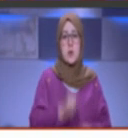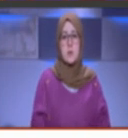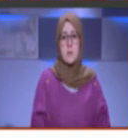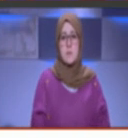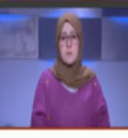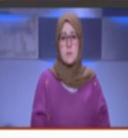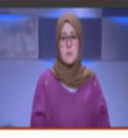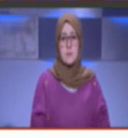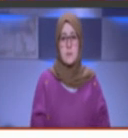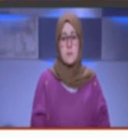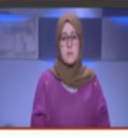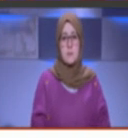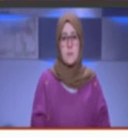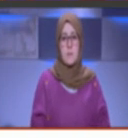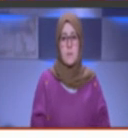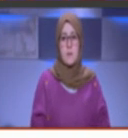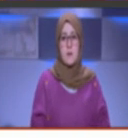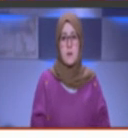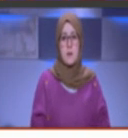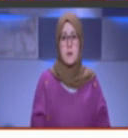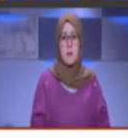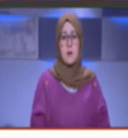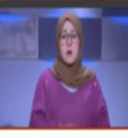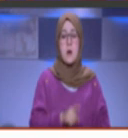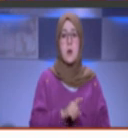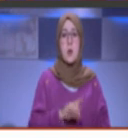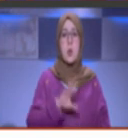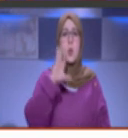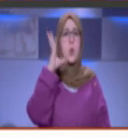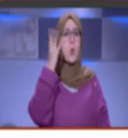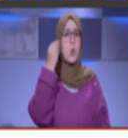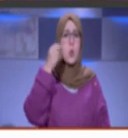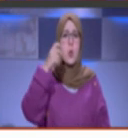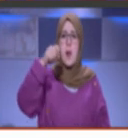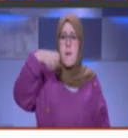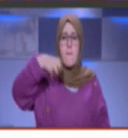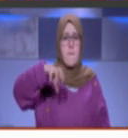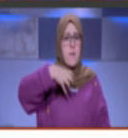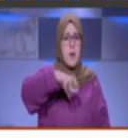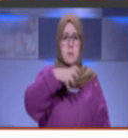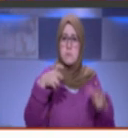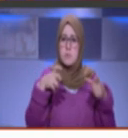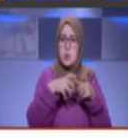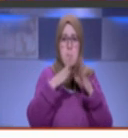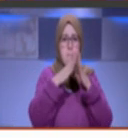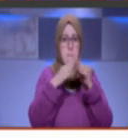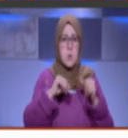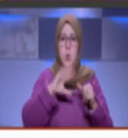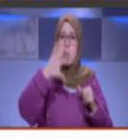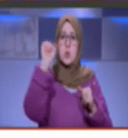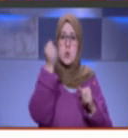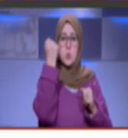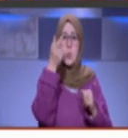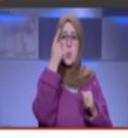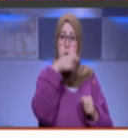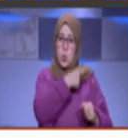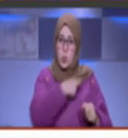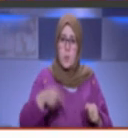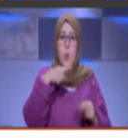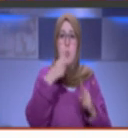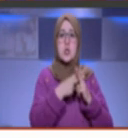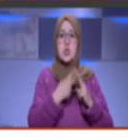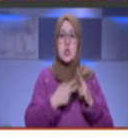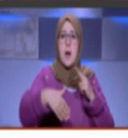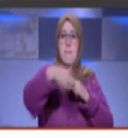مش كل عناصر الدولة معنية بالمواجهة في كل تحدي بيقابلنا. وهفكركم ان احنا في كل